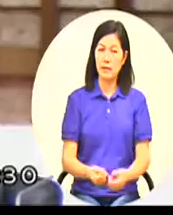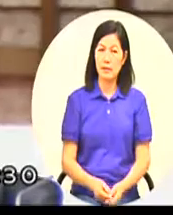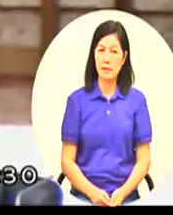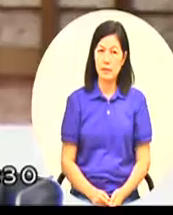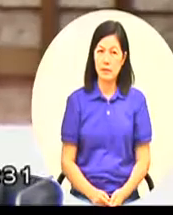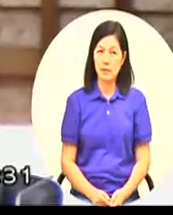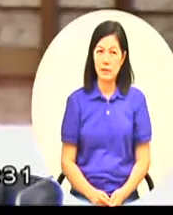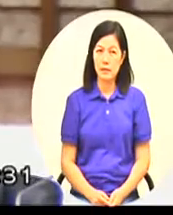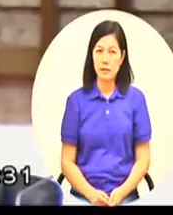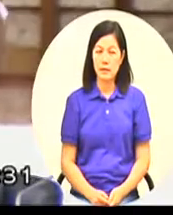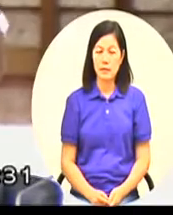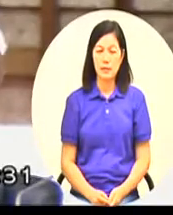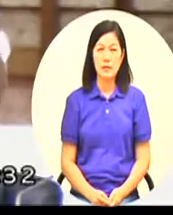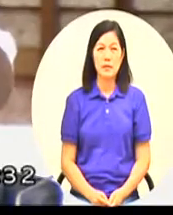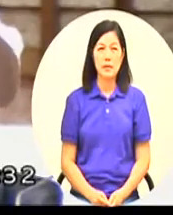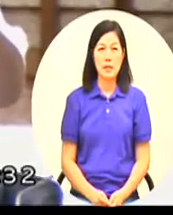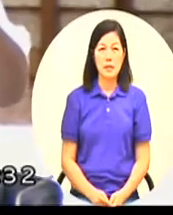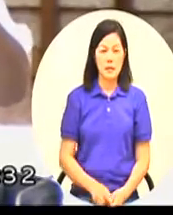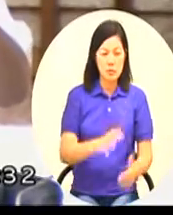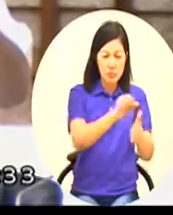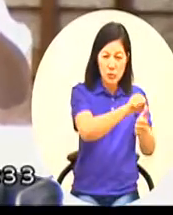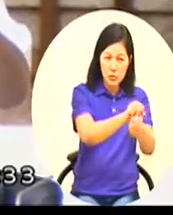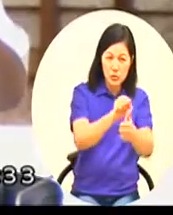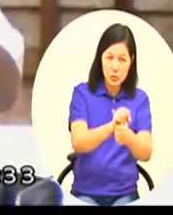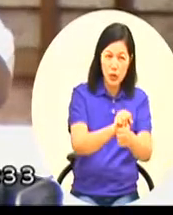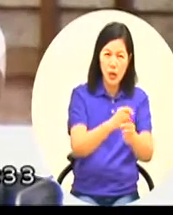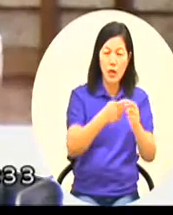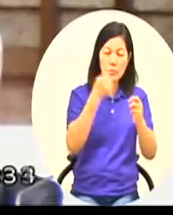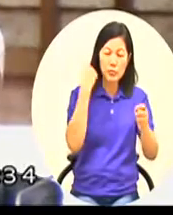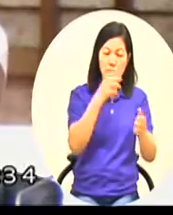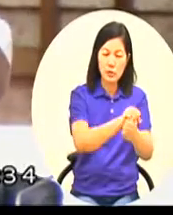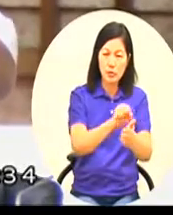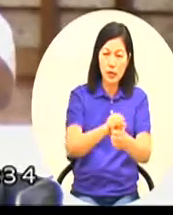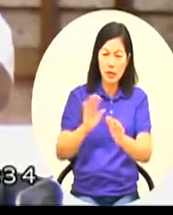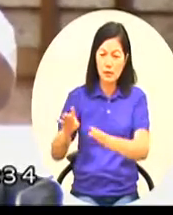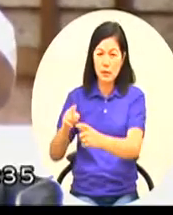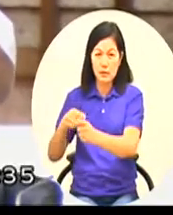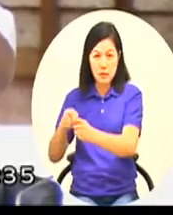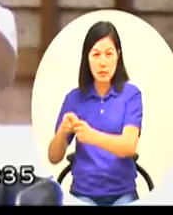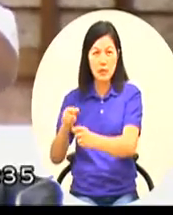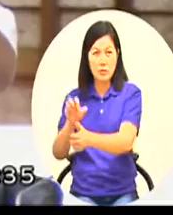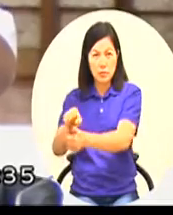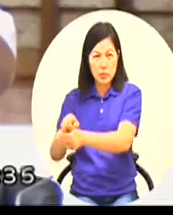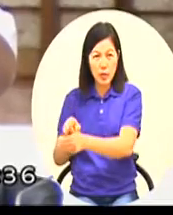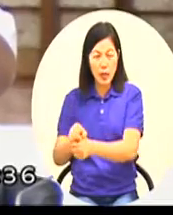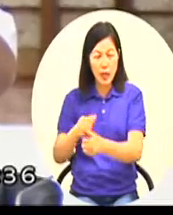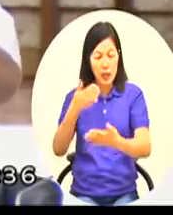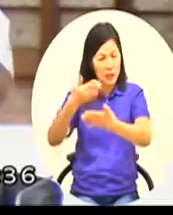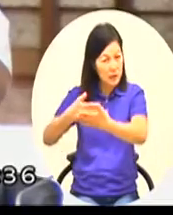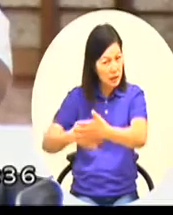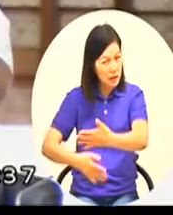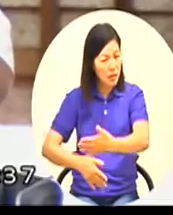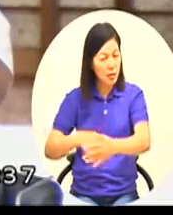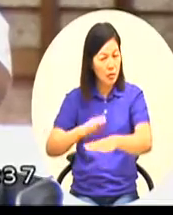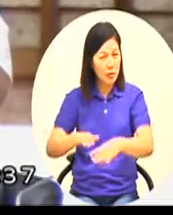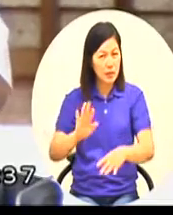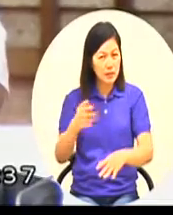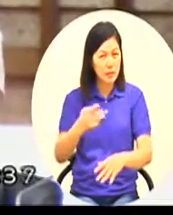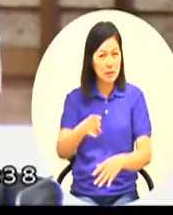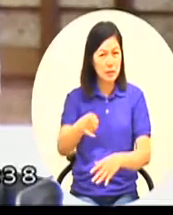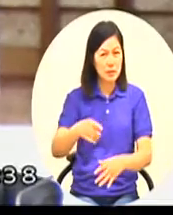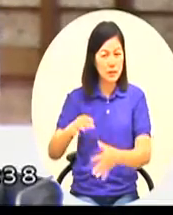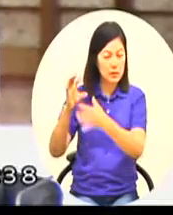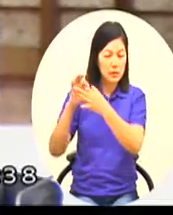没有像到我们来讲的话，你抓的去年抓的人跟今年抓的人应该会降低嘛，可是你现在持